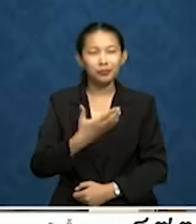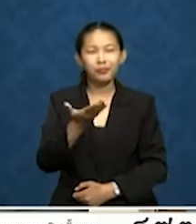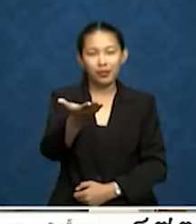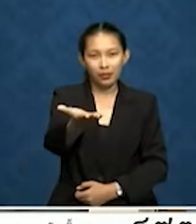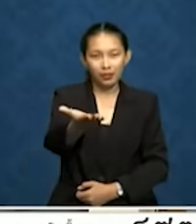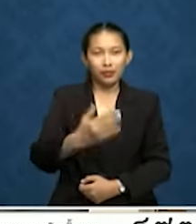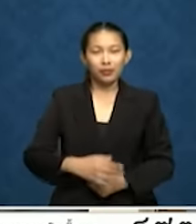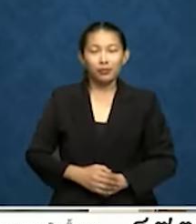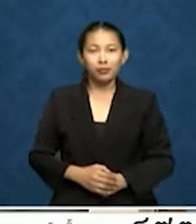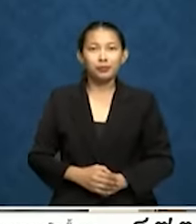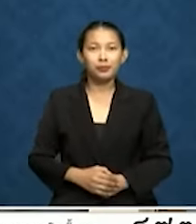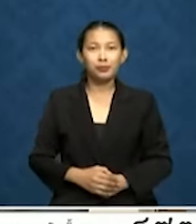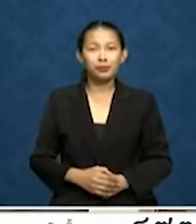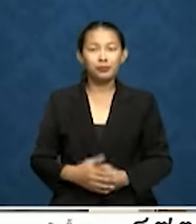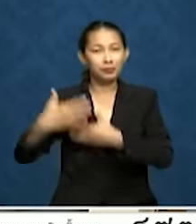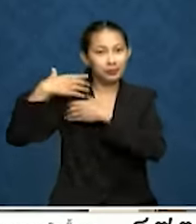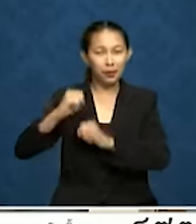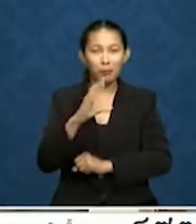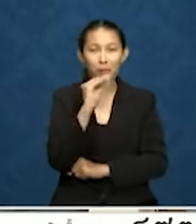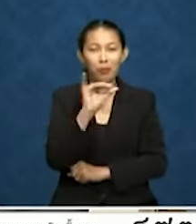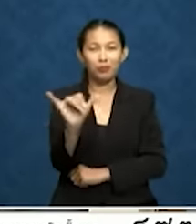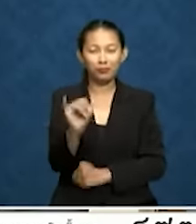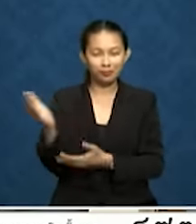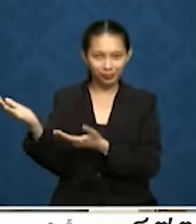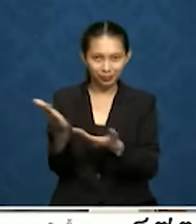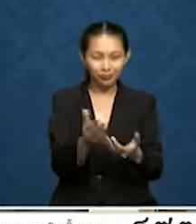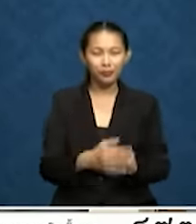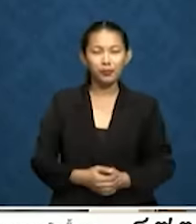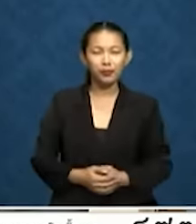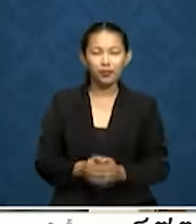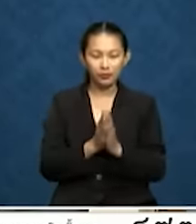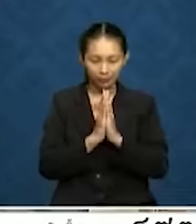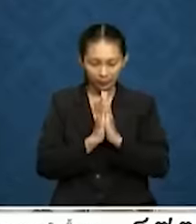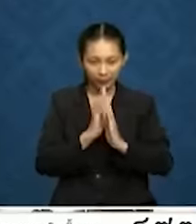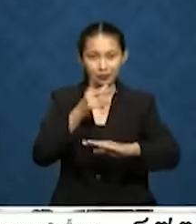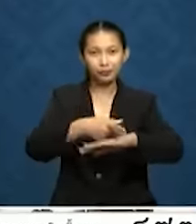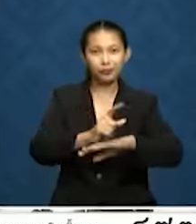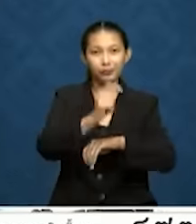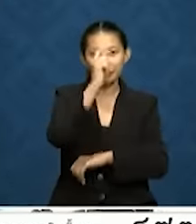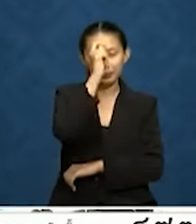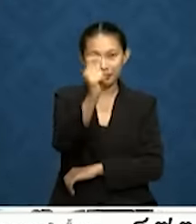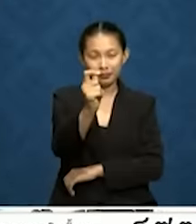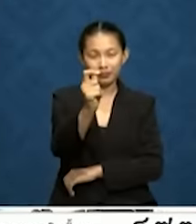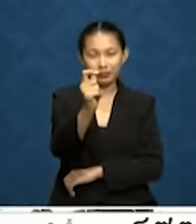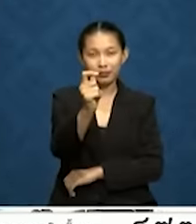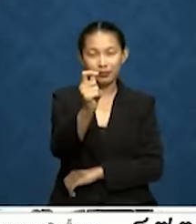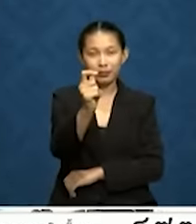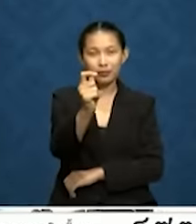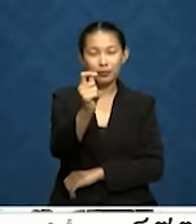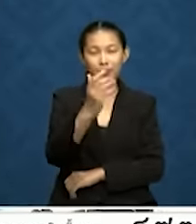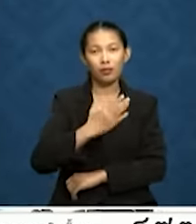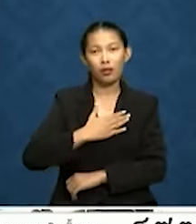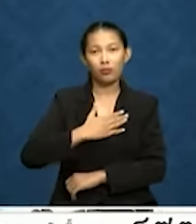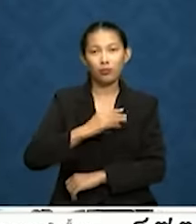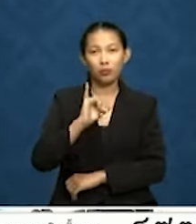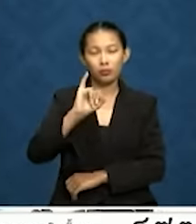างพรรคประชาธิปัตย์ยังไม่ได้พูดเชิญครับเอาสักท่านหนึ่งครับได ้ครับเรียนท่านประธานสภาที่เคารพกับผม